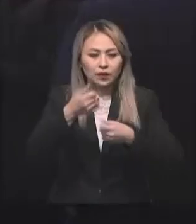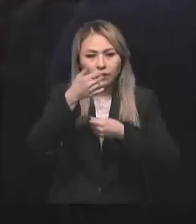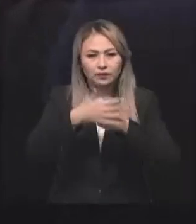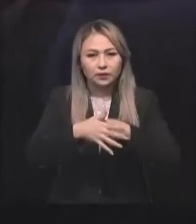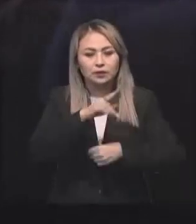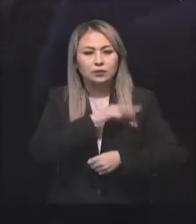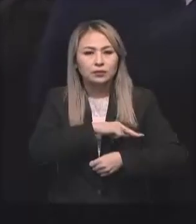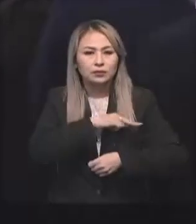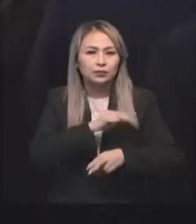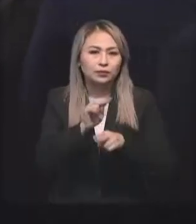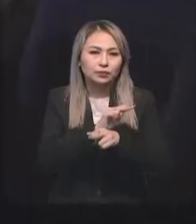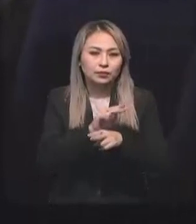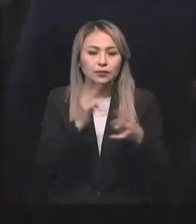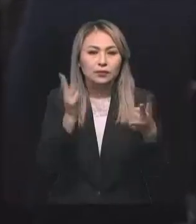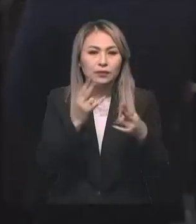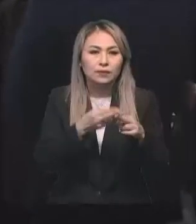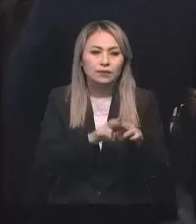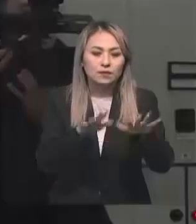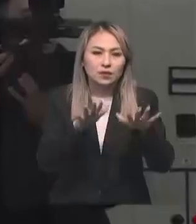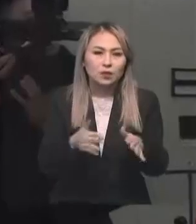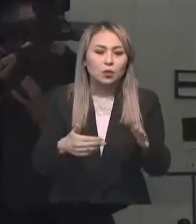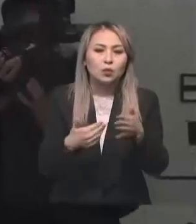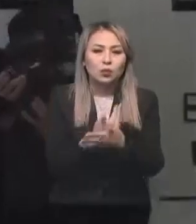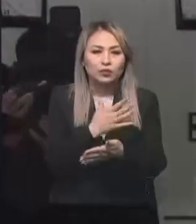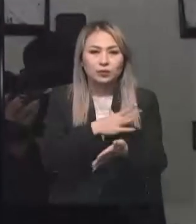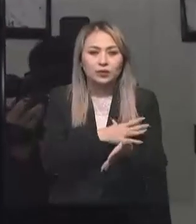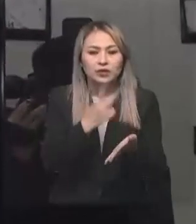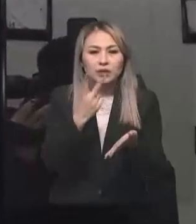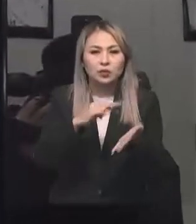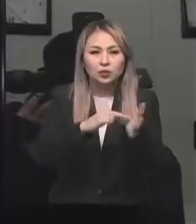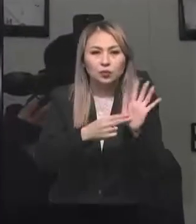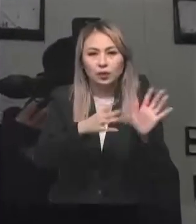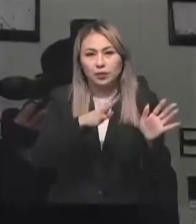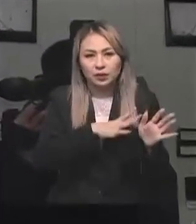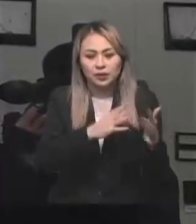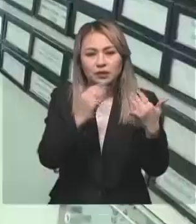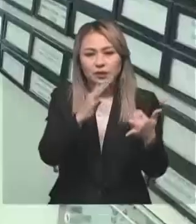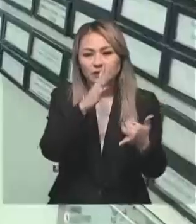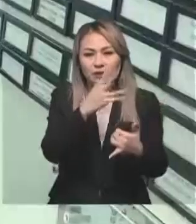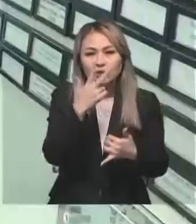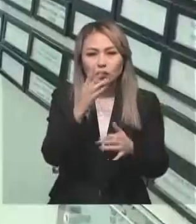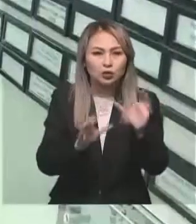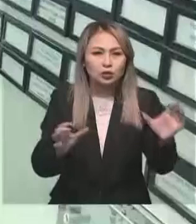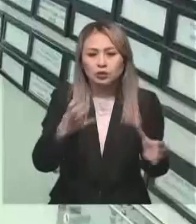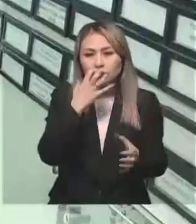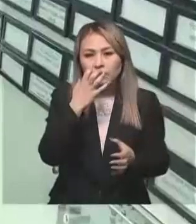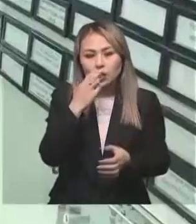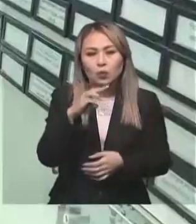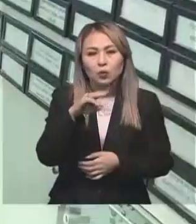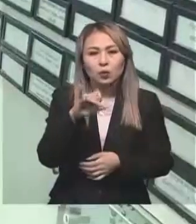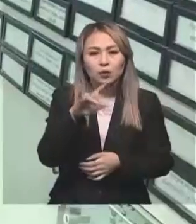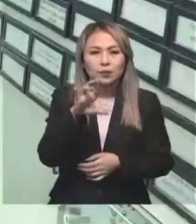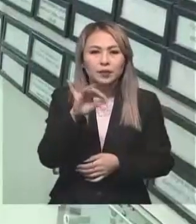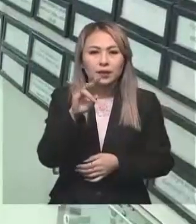жөндеу жұмыстарын қажет етеді. Кәсіпорынды жаңғырту үшін екі жоба қолға алынған. Қазіргі кезде үш жылу қондырғысы мен турбинада